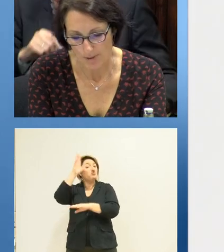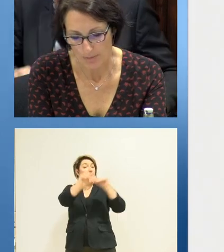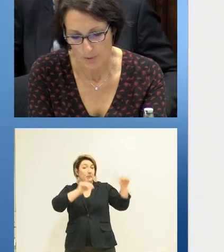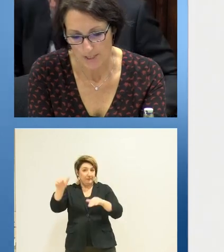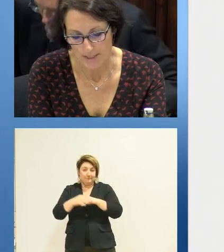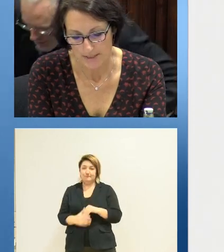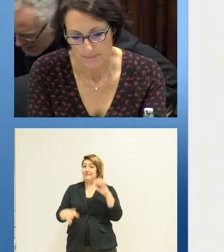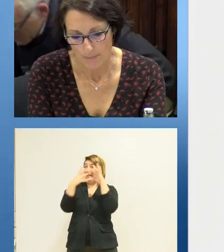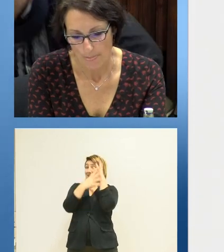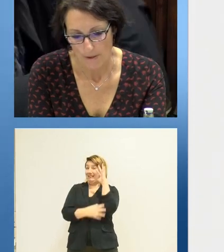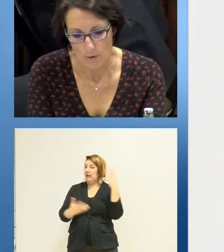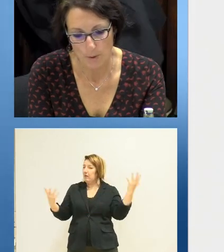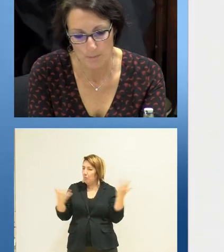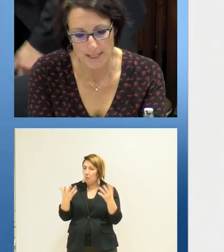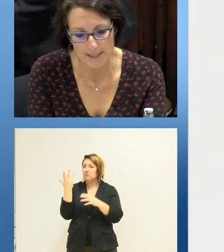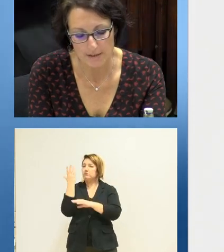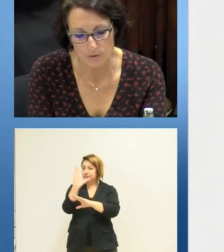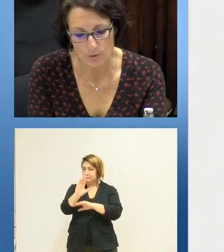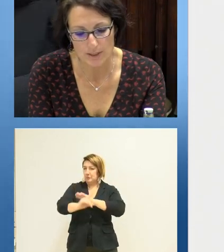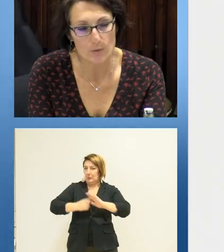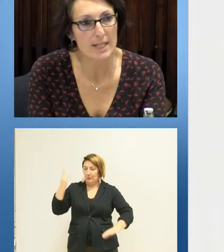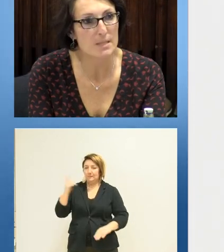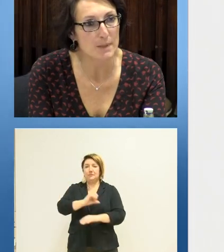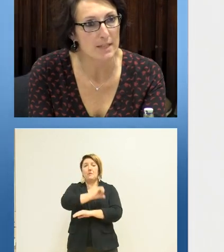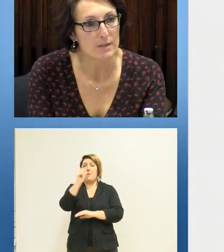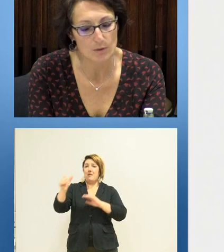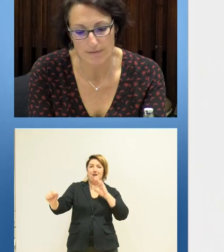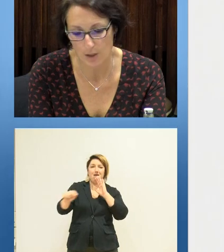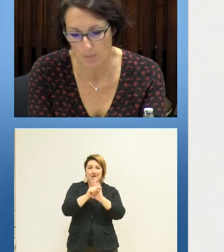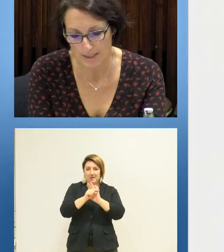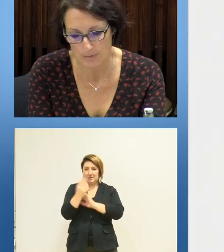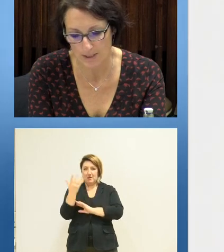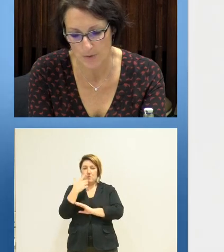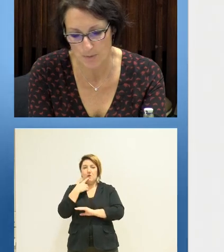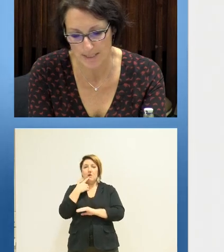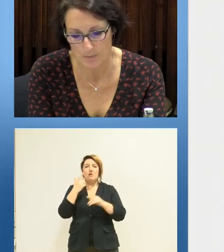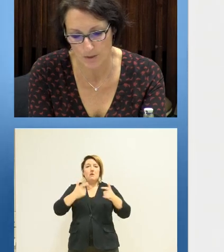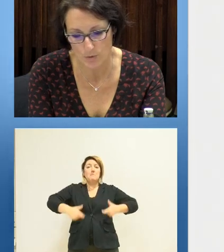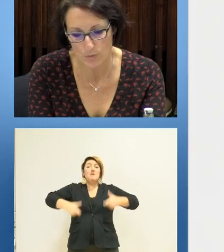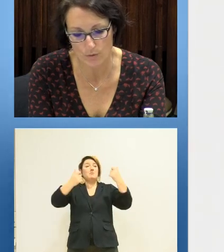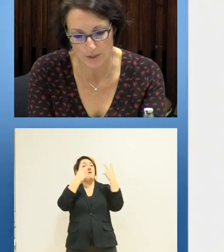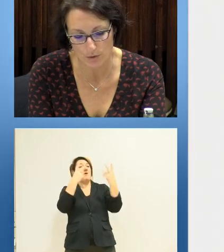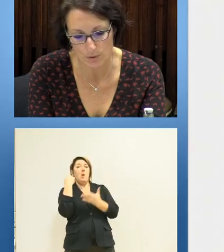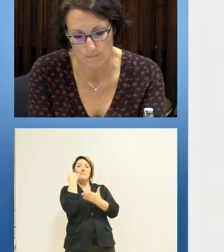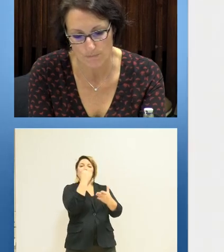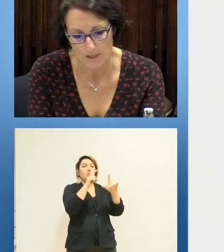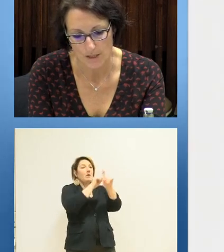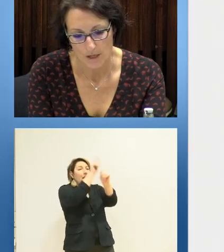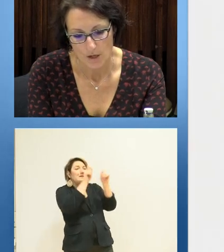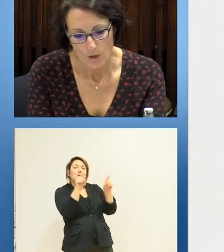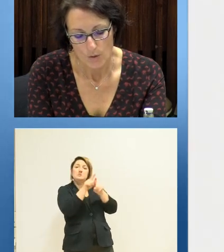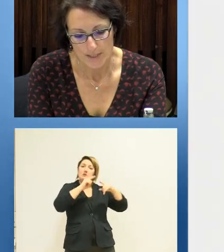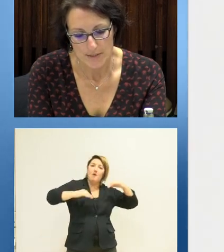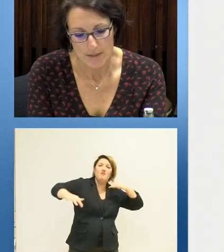de l'appel à projets le premier demandé le respect de la valeur patrimoniale du bâtiment et de son environnement